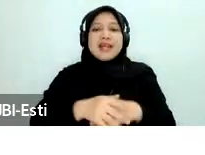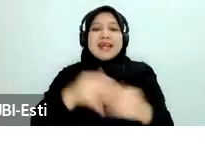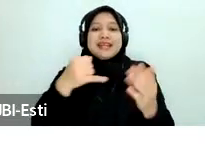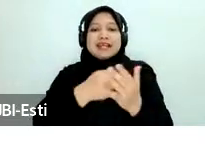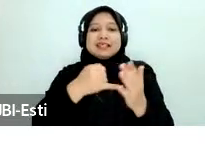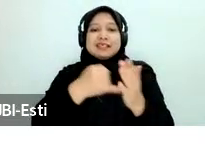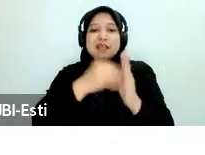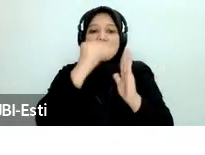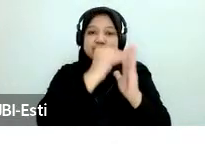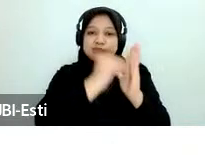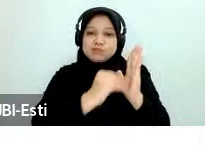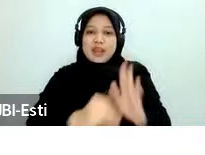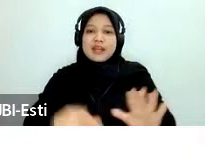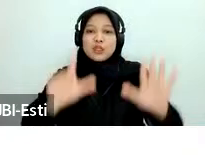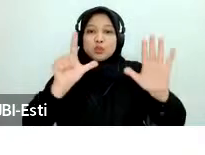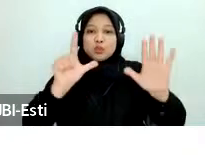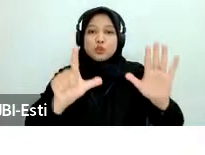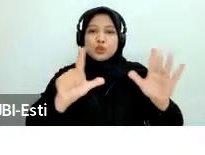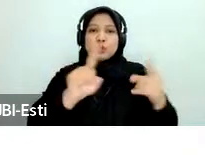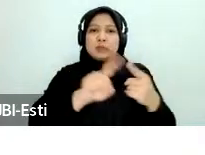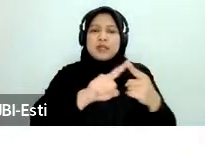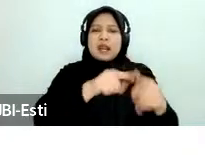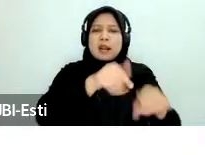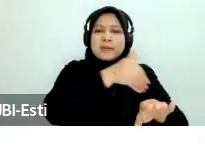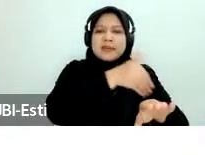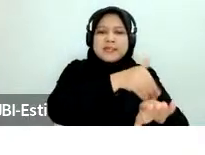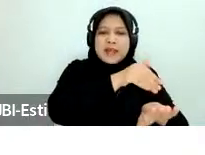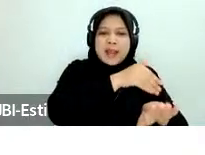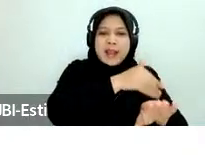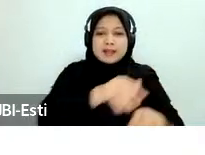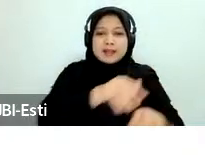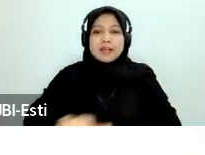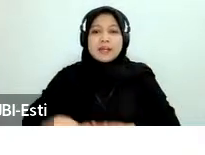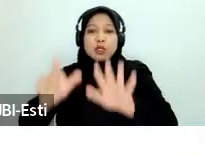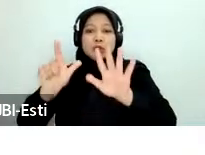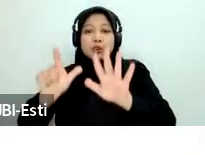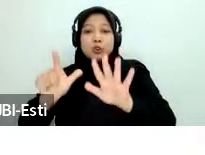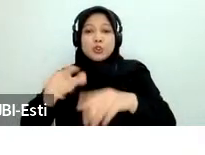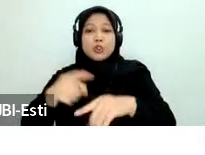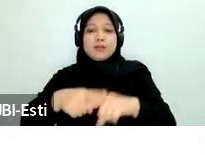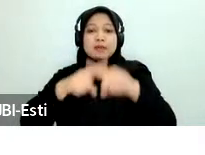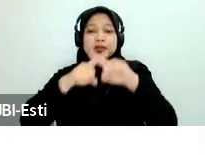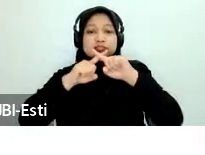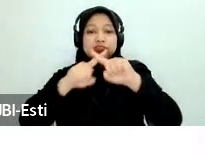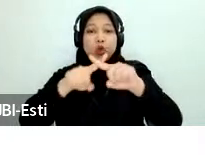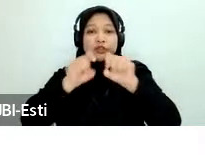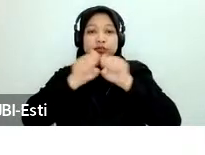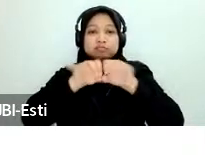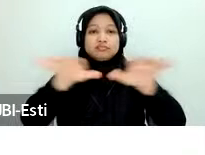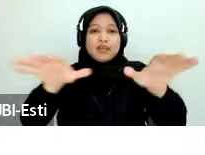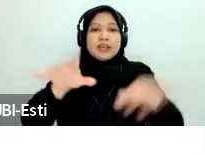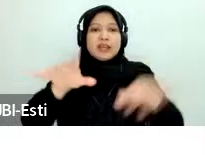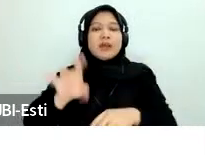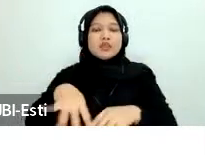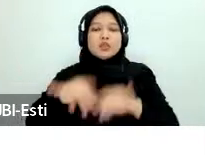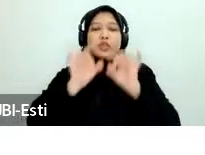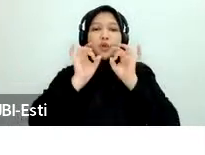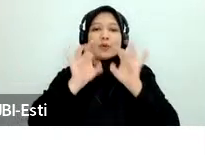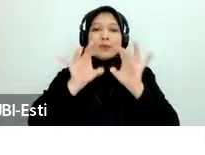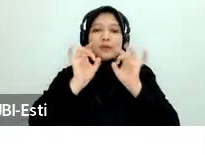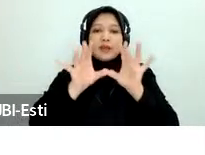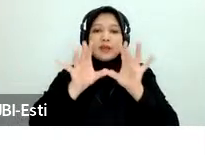hingga penyebaran berita bohong adalah ujaran kebencian Nah kita tentu saja tahu dalam hukum meskipun